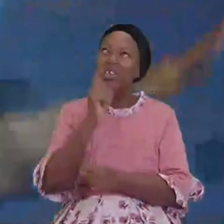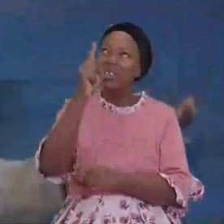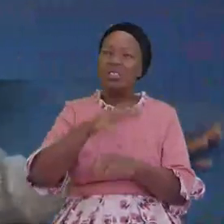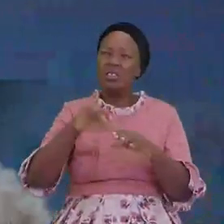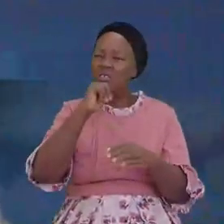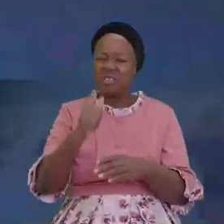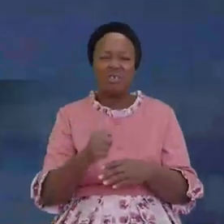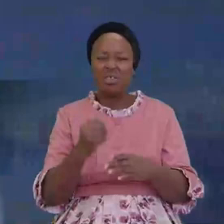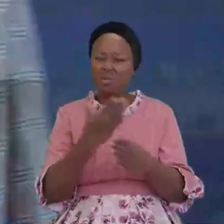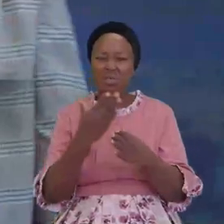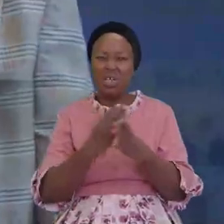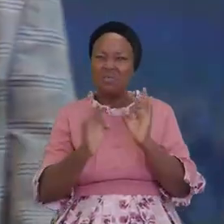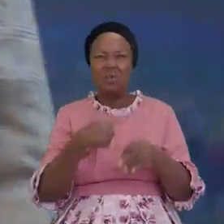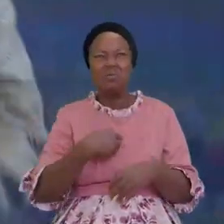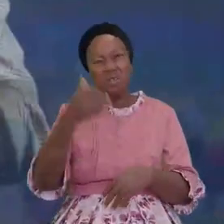est amour.